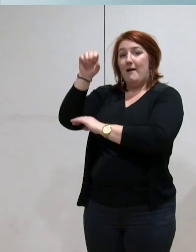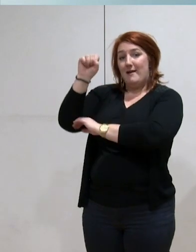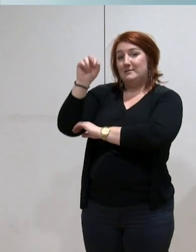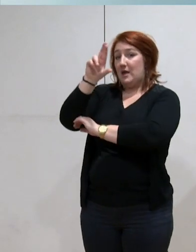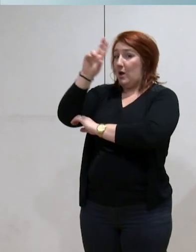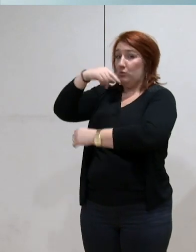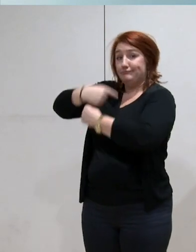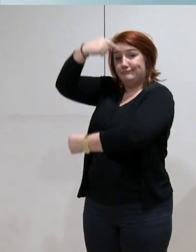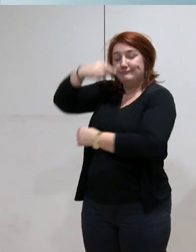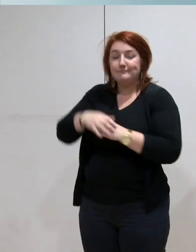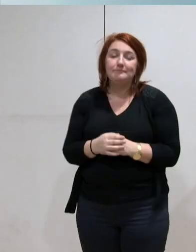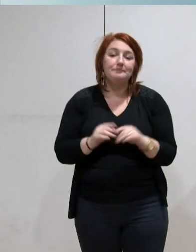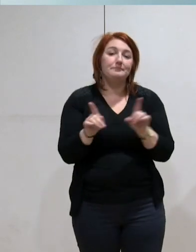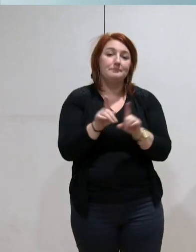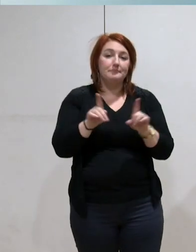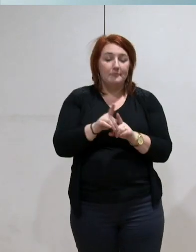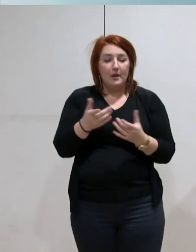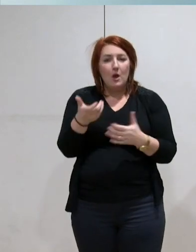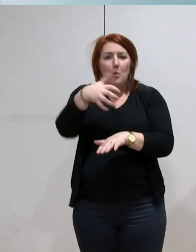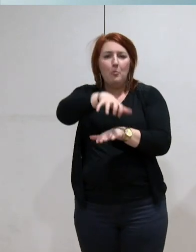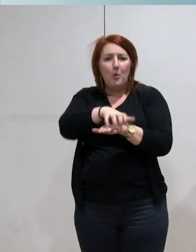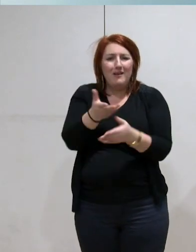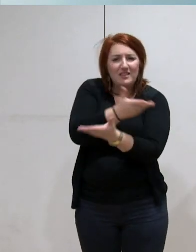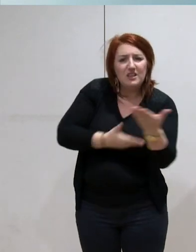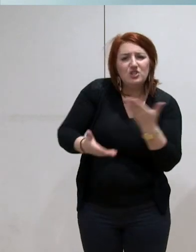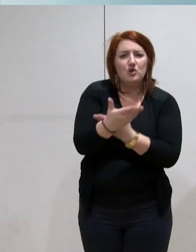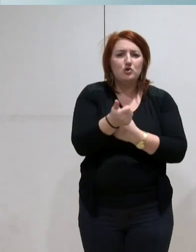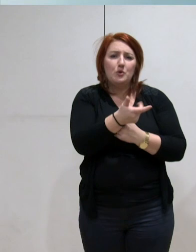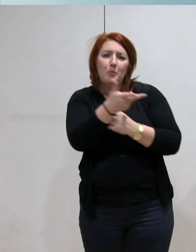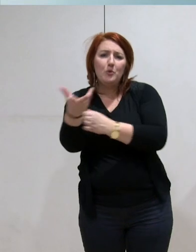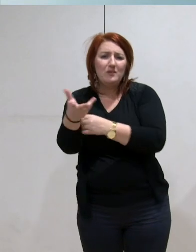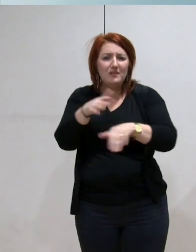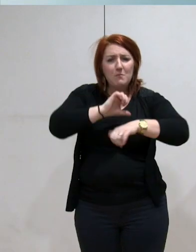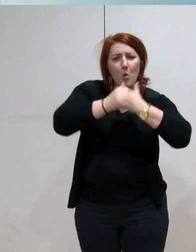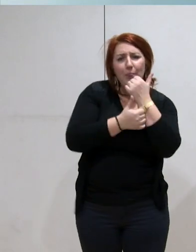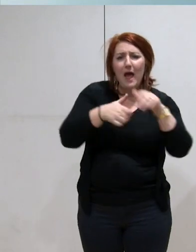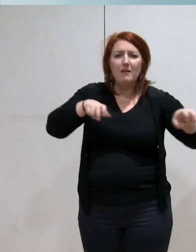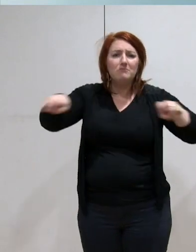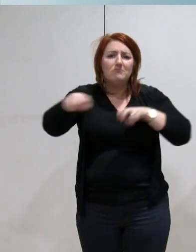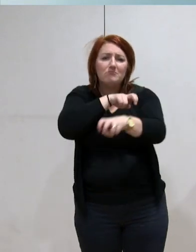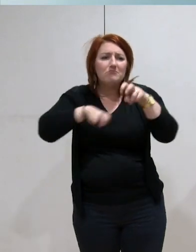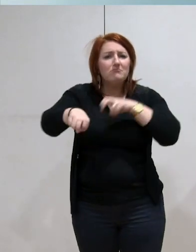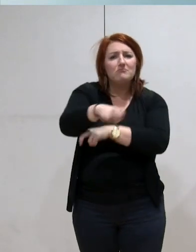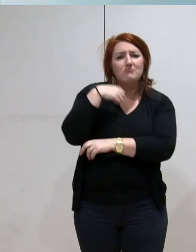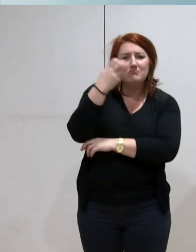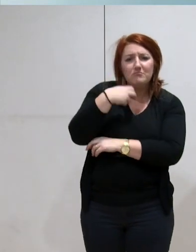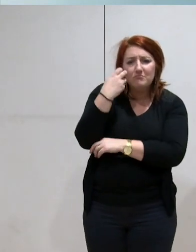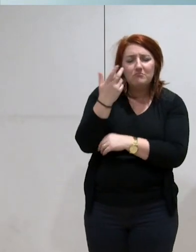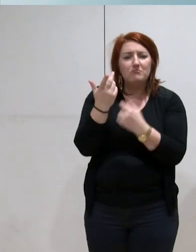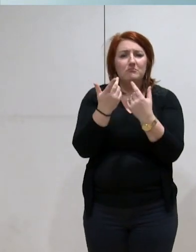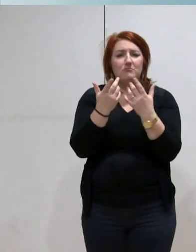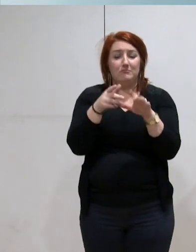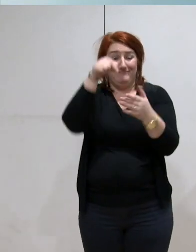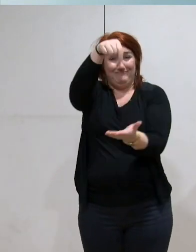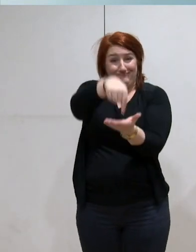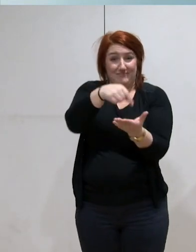à travers le budget concernant le pôle d'échange multimodal de la gare SNCF la ville soutient l'amélioration des conditions d'accueil